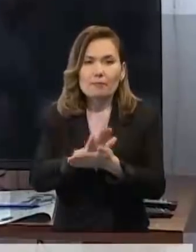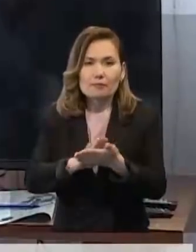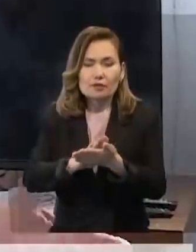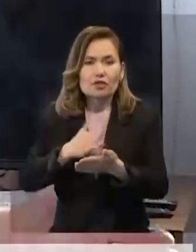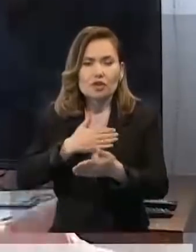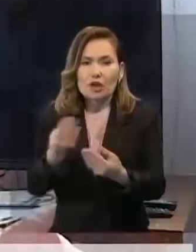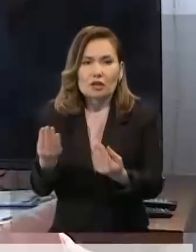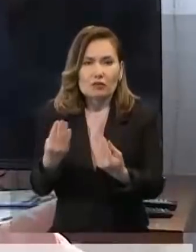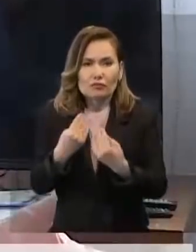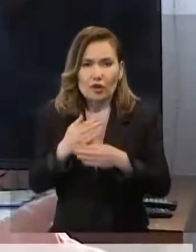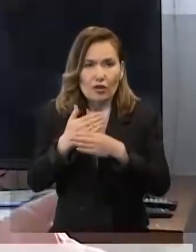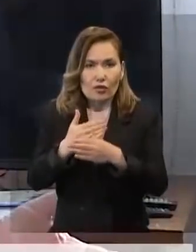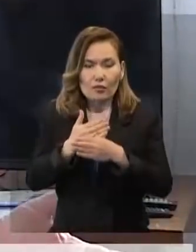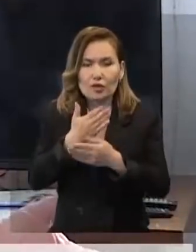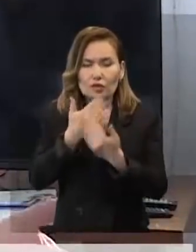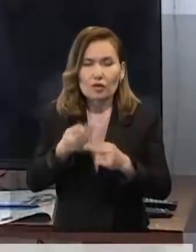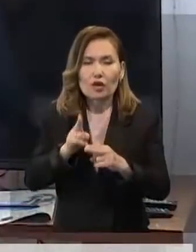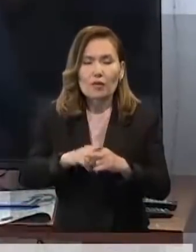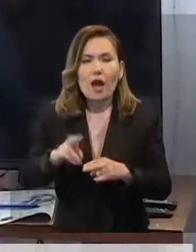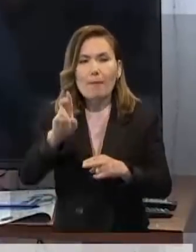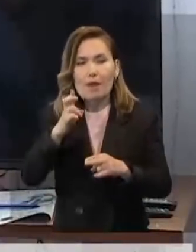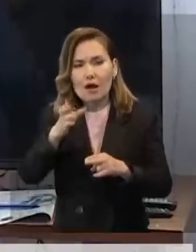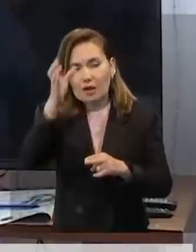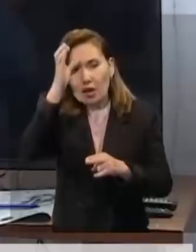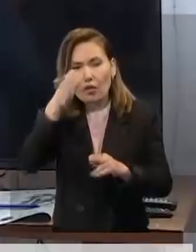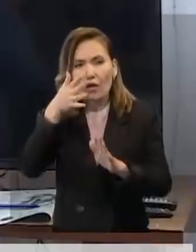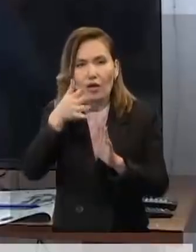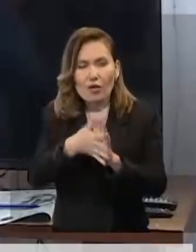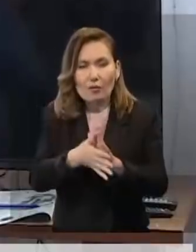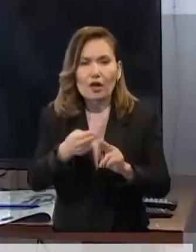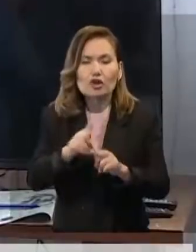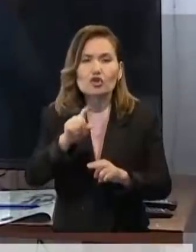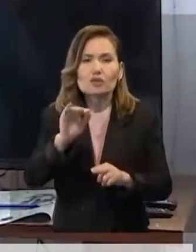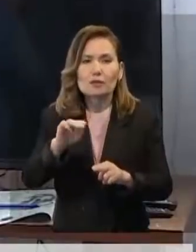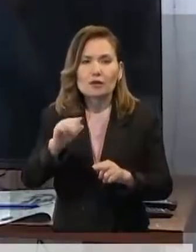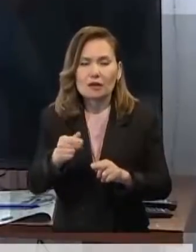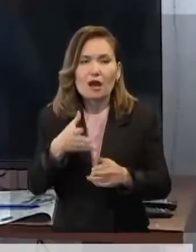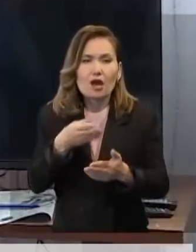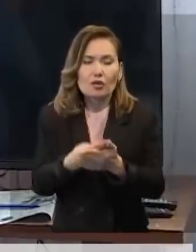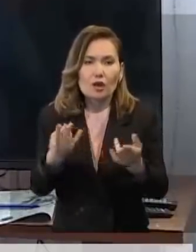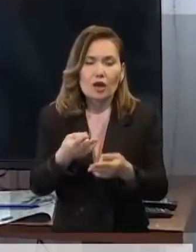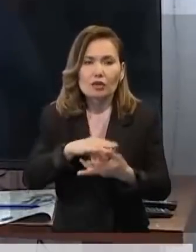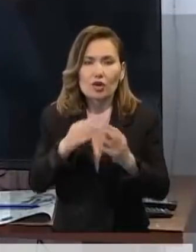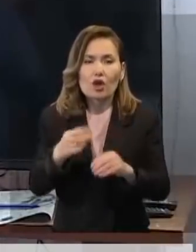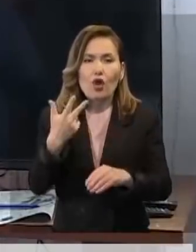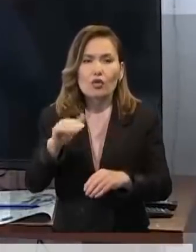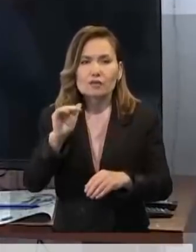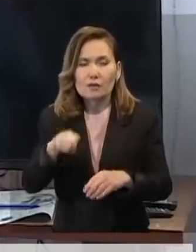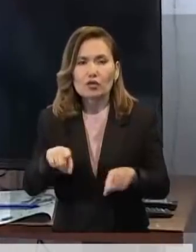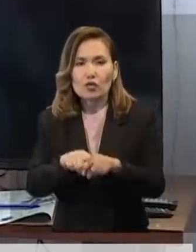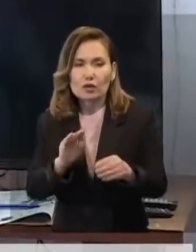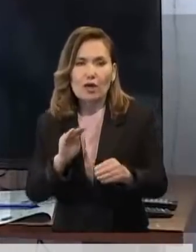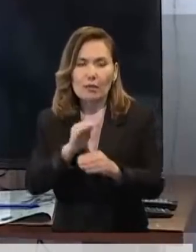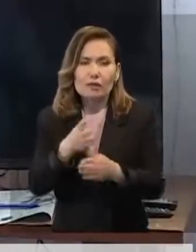есебімізден істегісі келеді. Биологиялық негіздемеге мен 100 мың теңге төлеуім керек екен. Одан бөлек 30 мың теңге шекті ақысы тағы